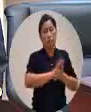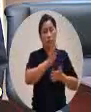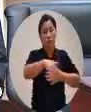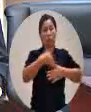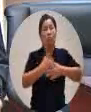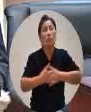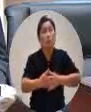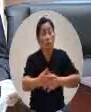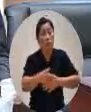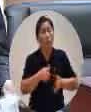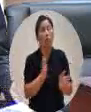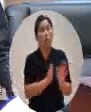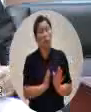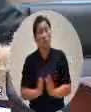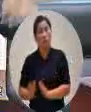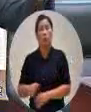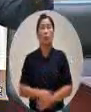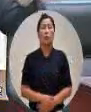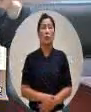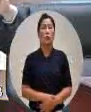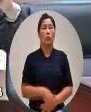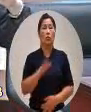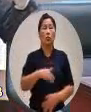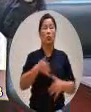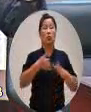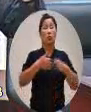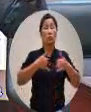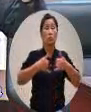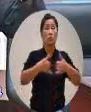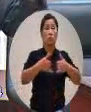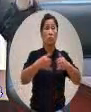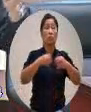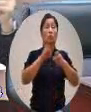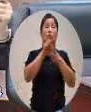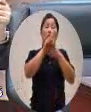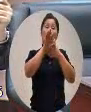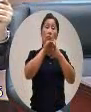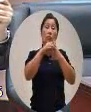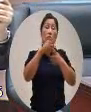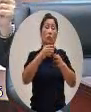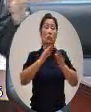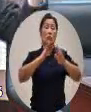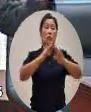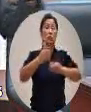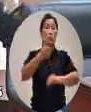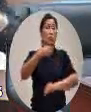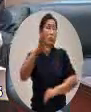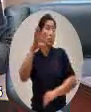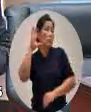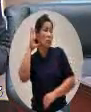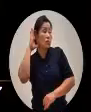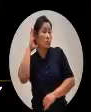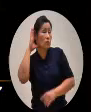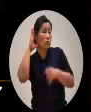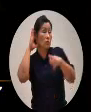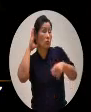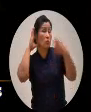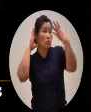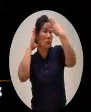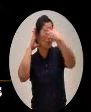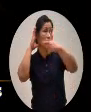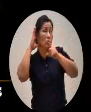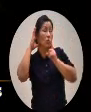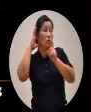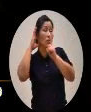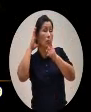喔我這裡有一個有一段錄影帶讓市長聽一聽這些老先生他們的